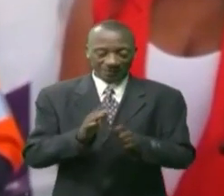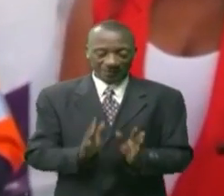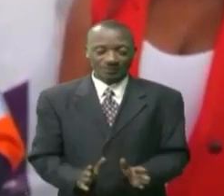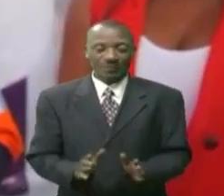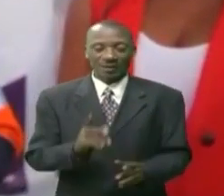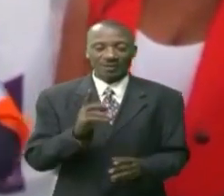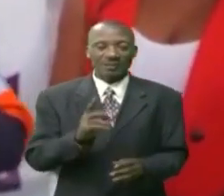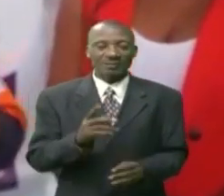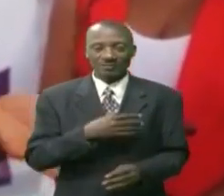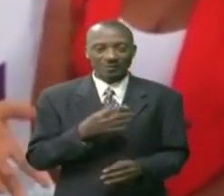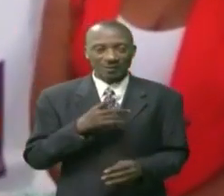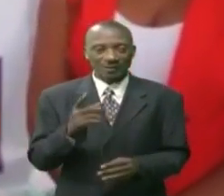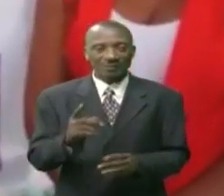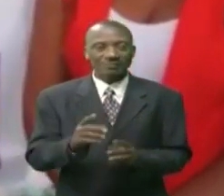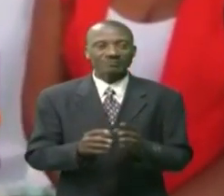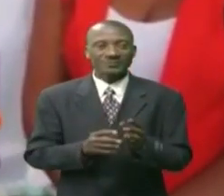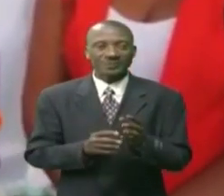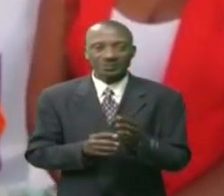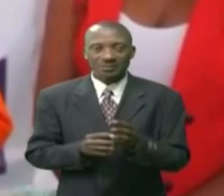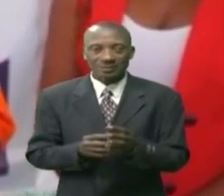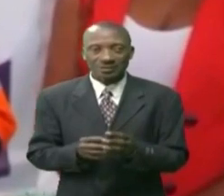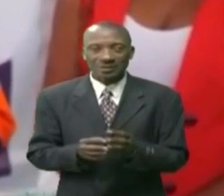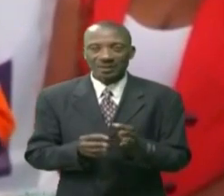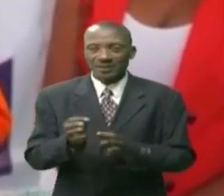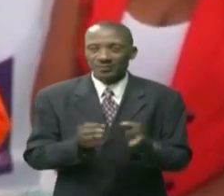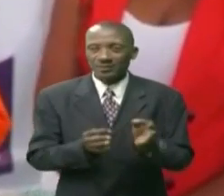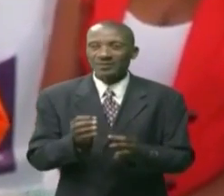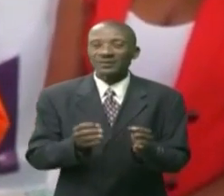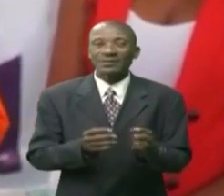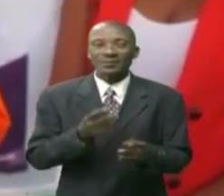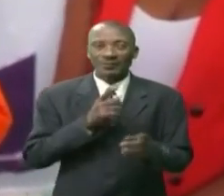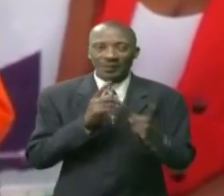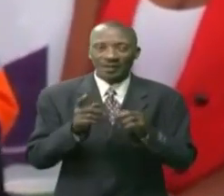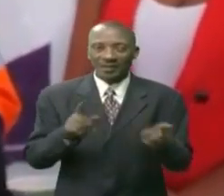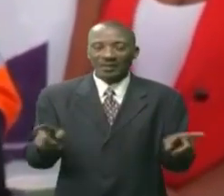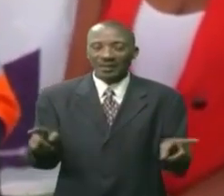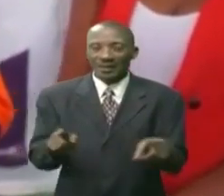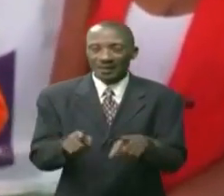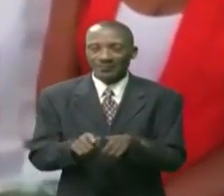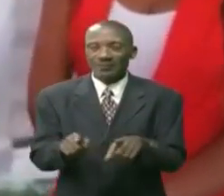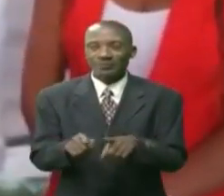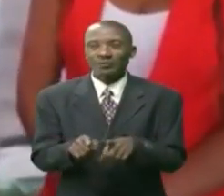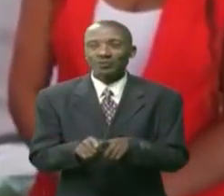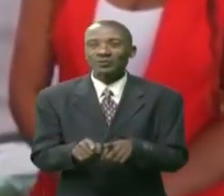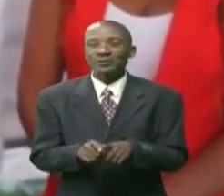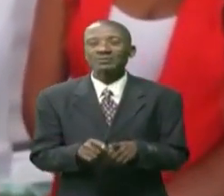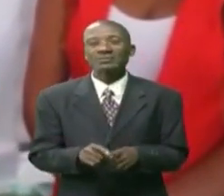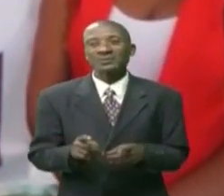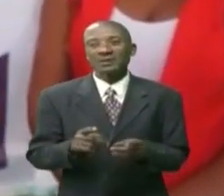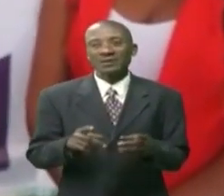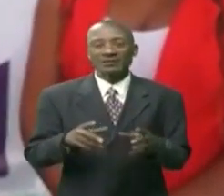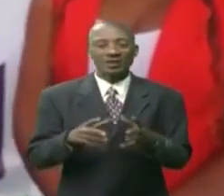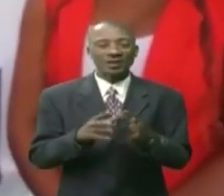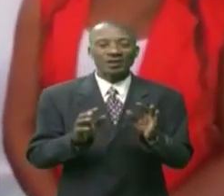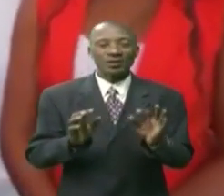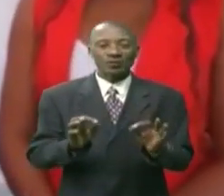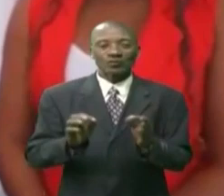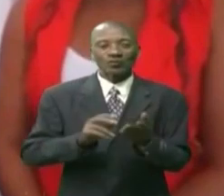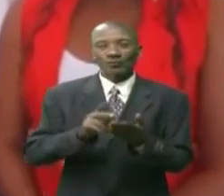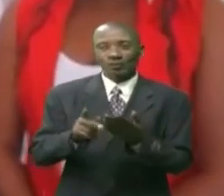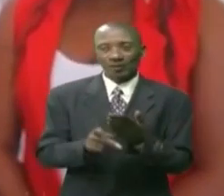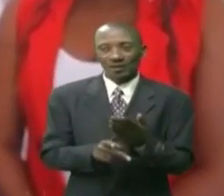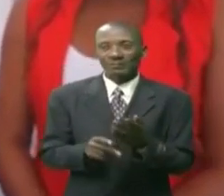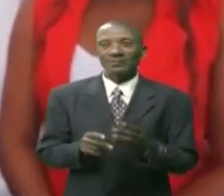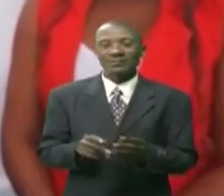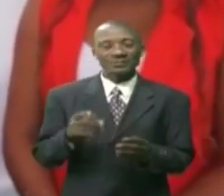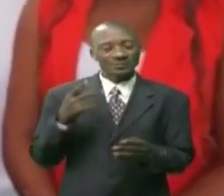d'échanger sur ce qui se passe dans les secteurs miniers. Donc c'est vraiment une initiative que nous avons beaucoup appréciée. Et déjà, nous remercions le chef de l'État